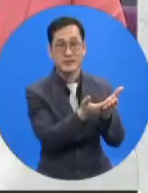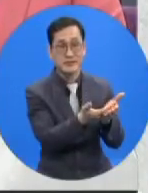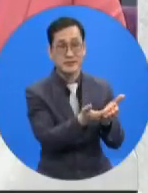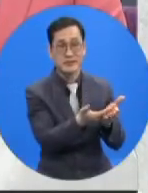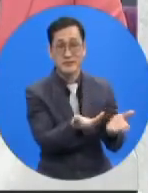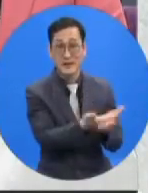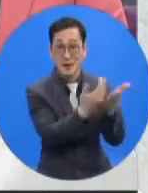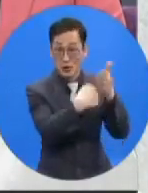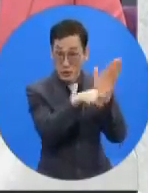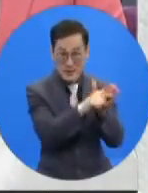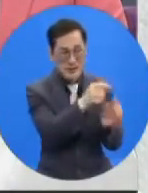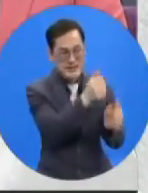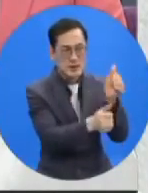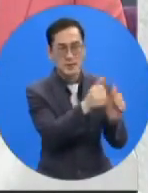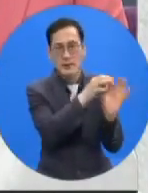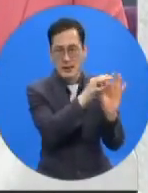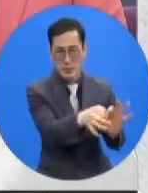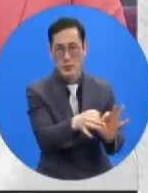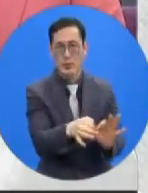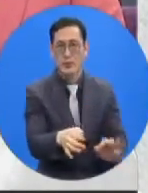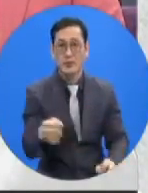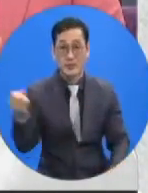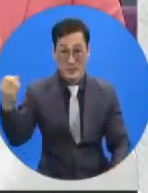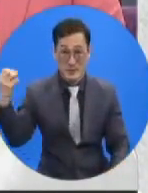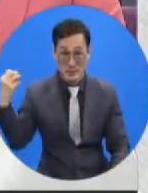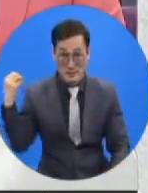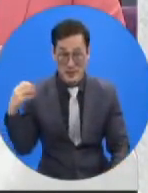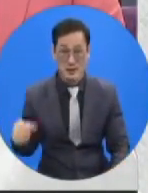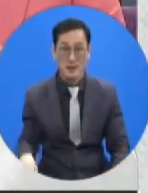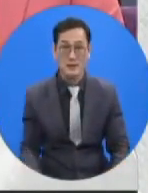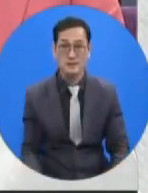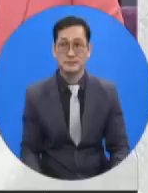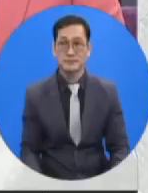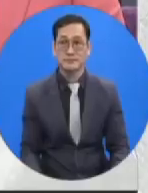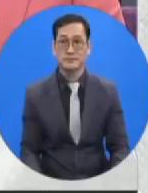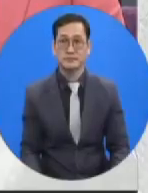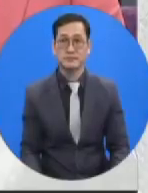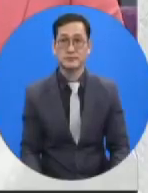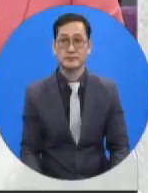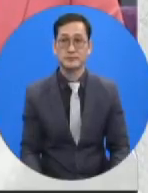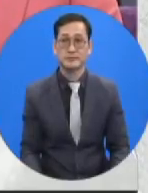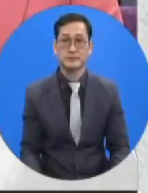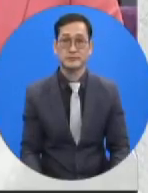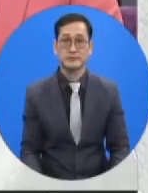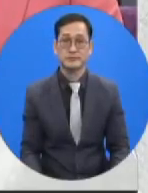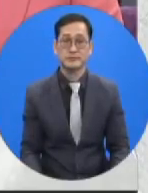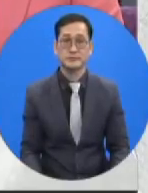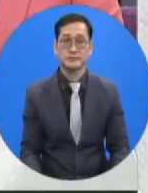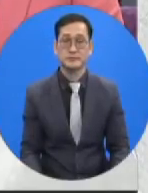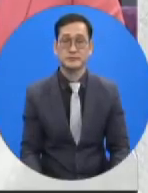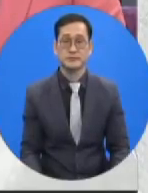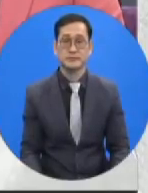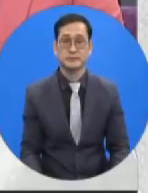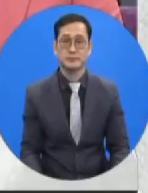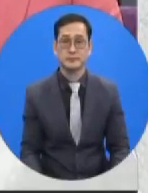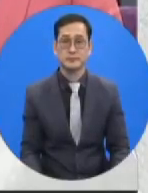쏜다. 이런 얘기를 했는데요. 그래서 물론 저는 뭐 옹호하고 싶은 마음은 전혀 없지만 근데 이런